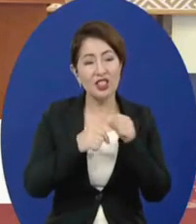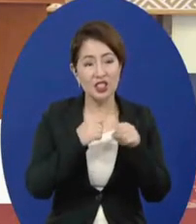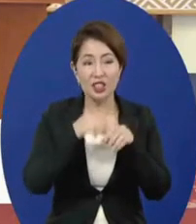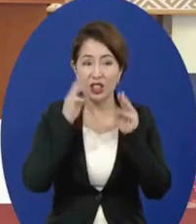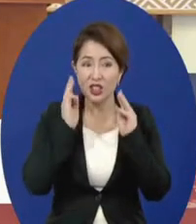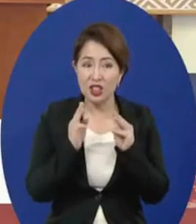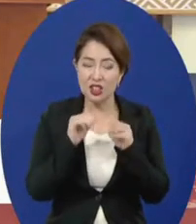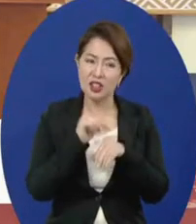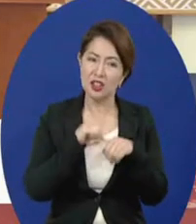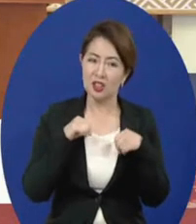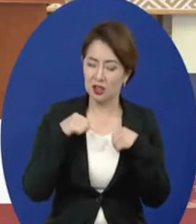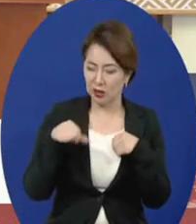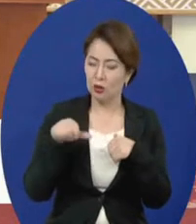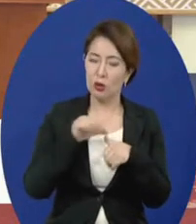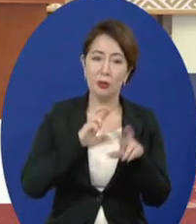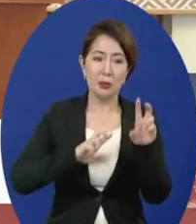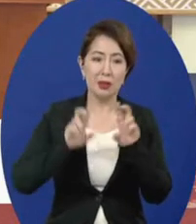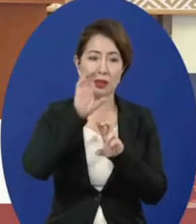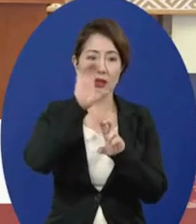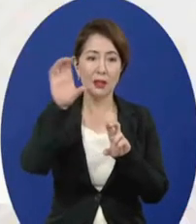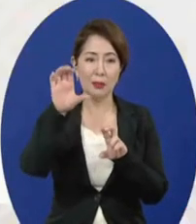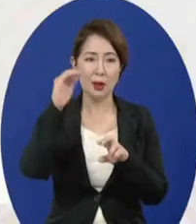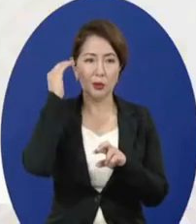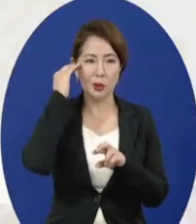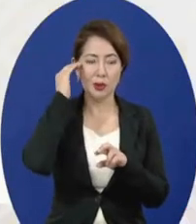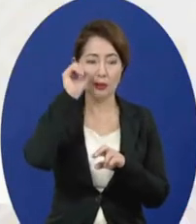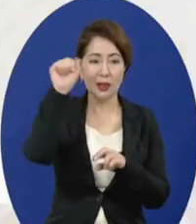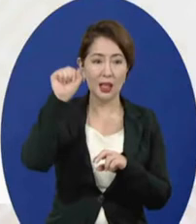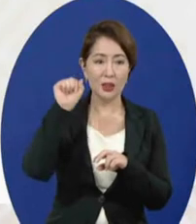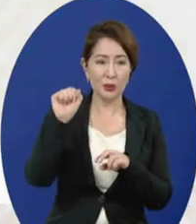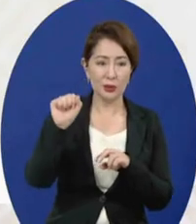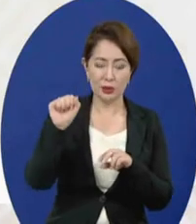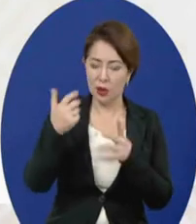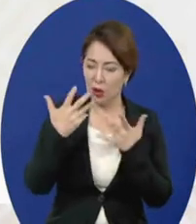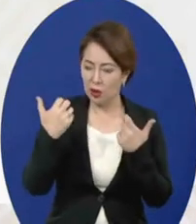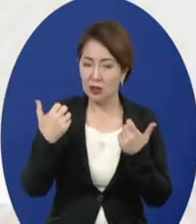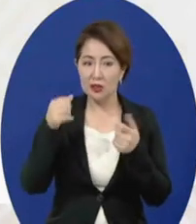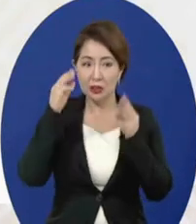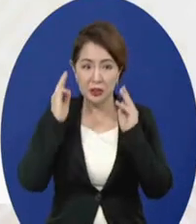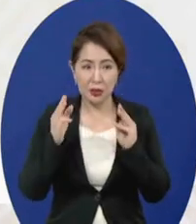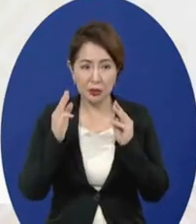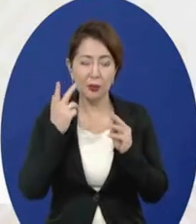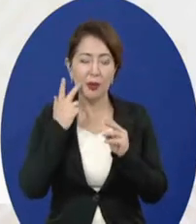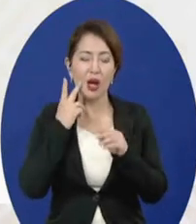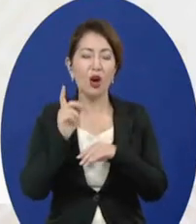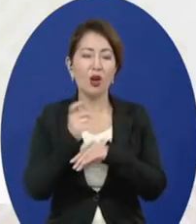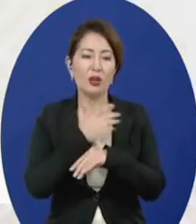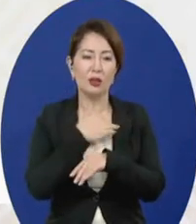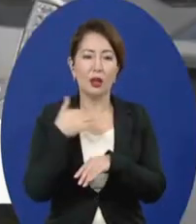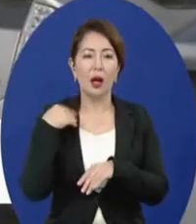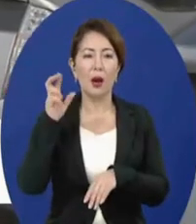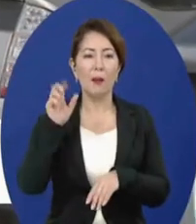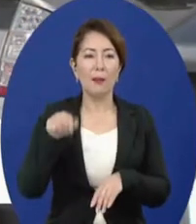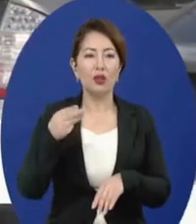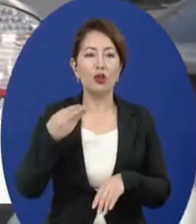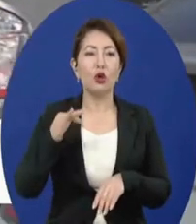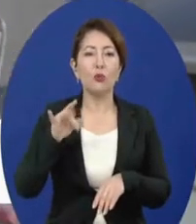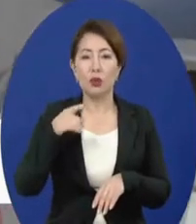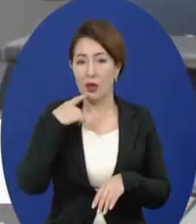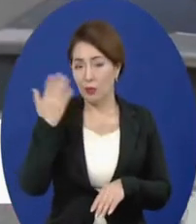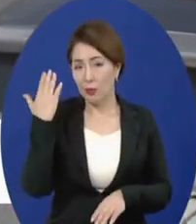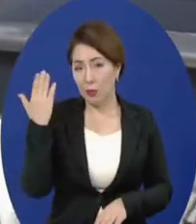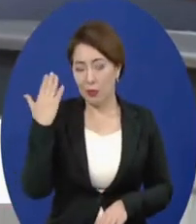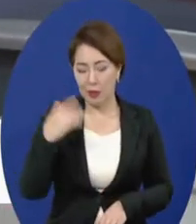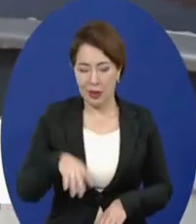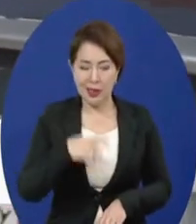батлуулсан хуулиар иргэд бизнесийн байгууллагын тулгамдж байгаа олон асуудлыг шийдвэрлсэн гэдгийг байнгын хорооны дарга Баттөмөр хэлж байна. Жишээлбэл